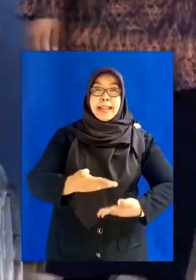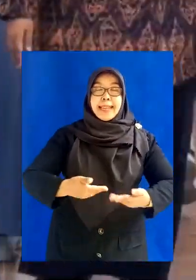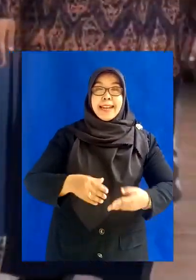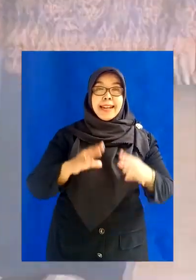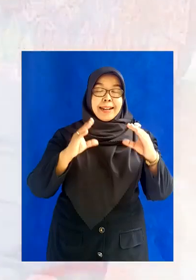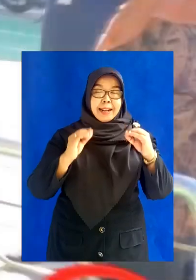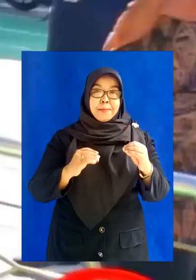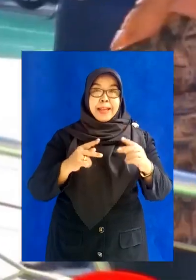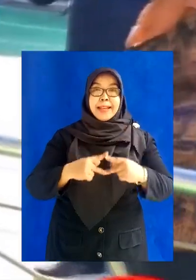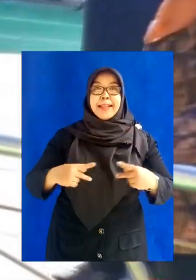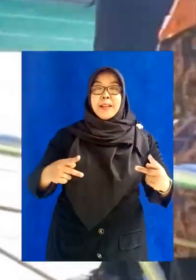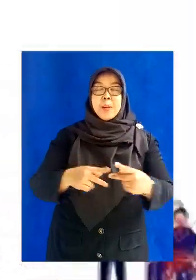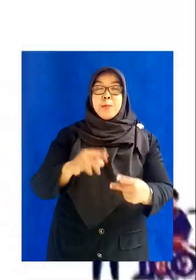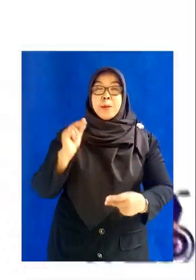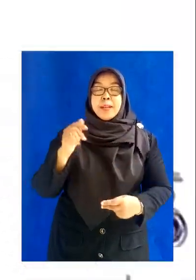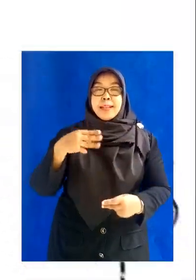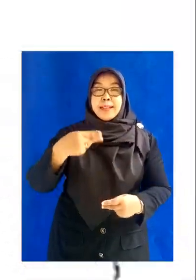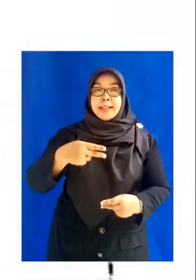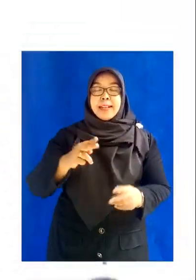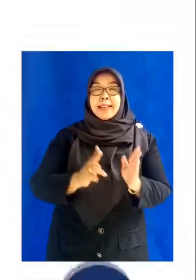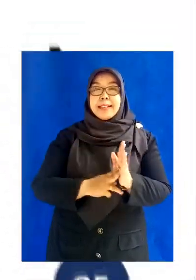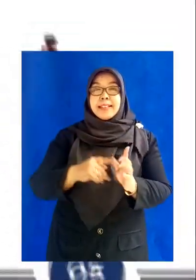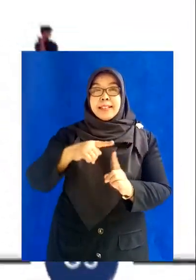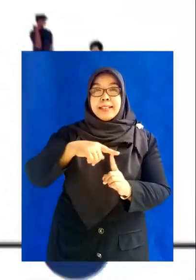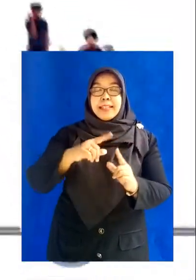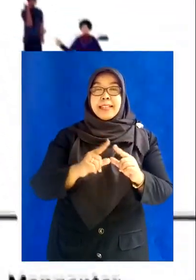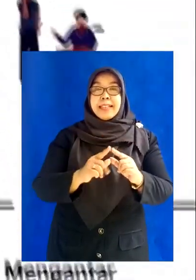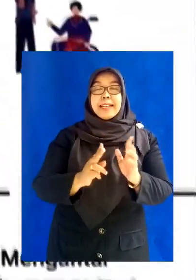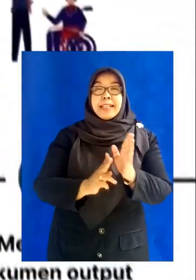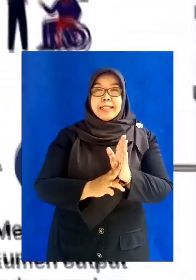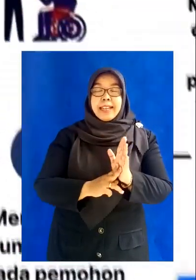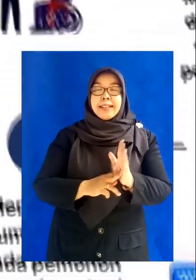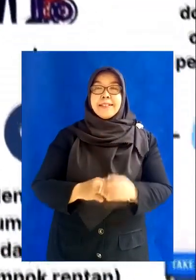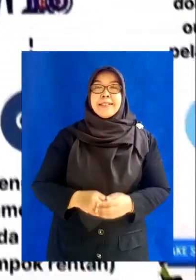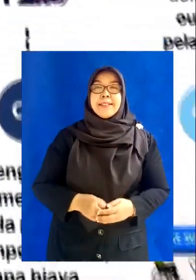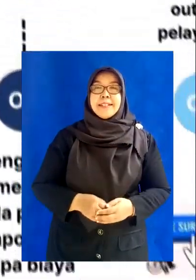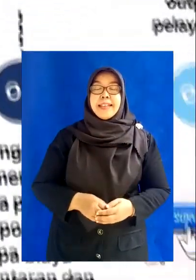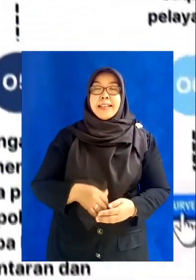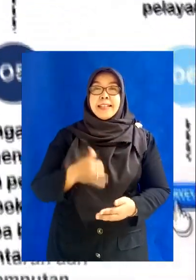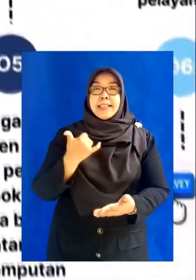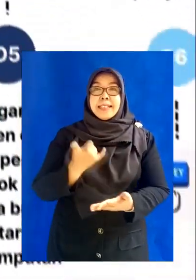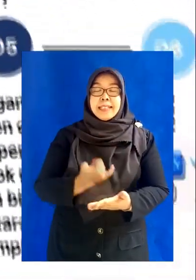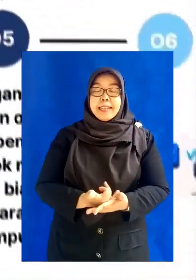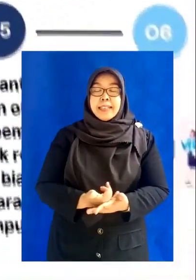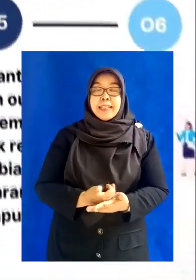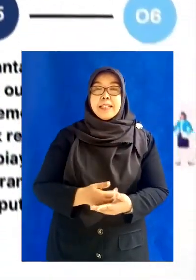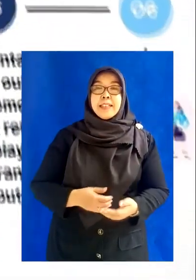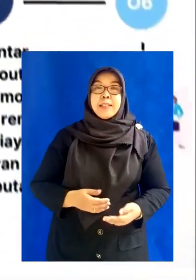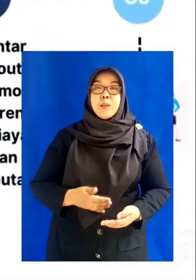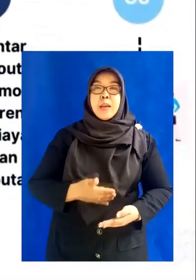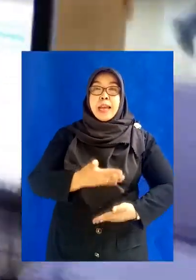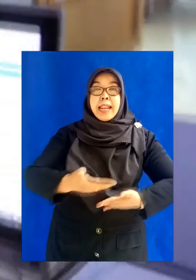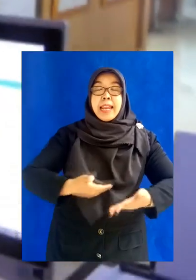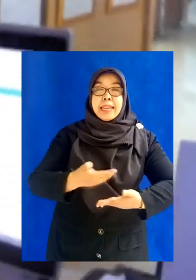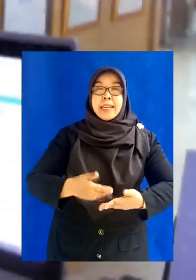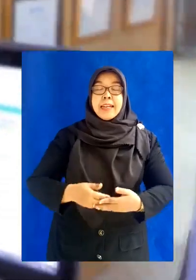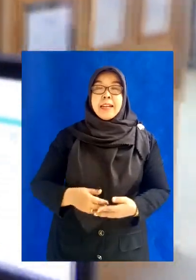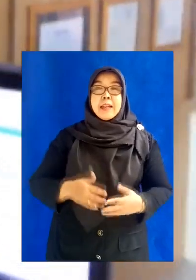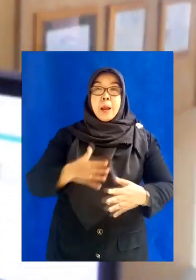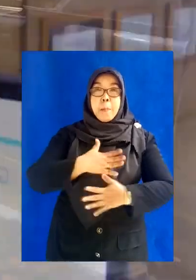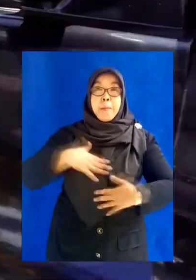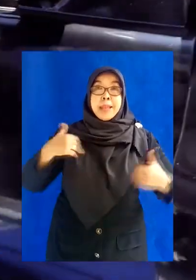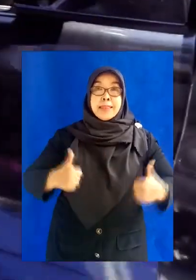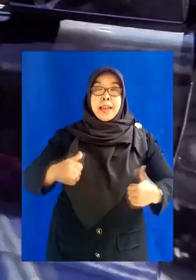Pelayanan ramah kelompok rentan disusun dengan memberikan pelayanan yang khusus dan memudahkan bagi pengguna kelompok rentan. Di antaranya,